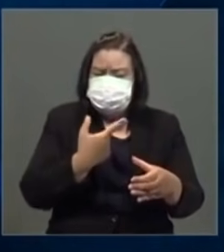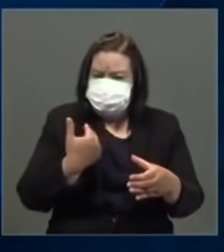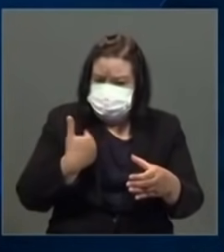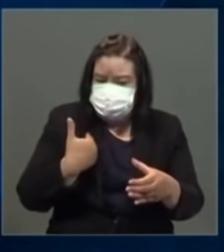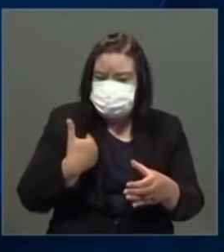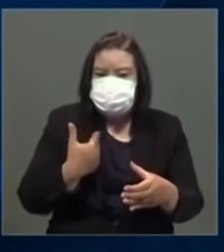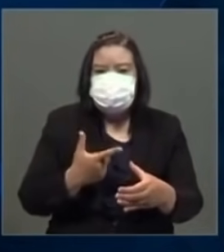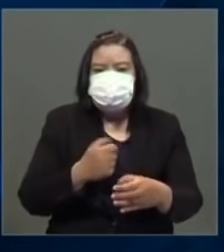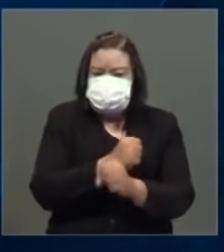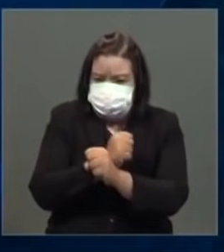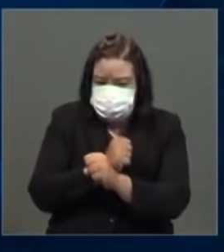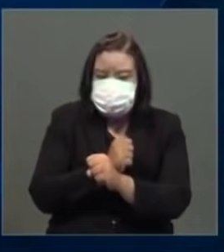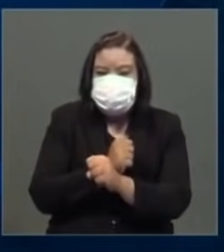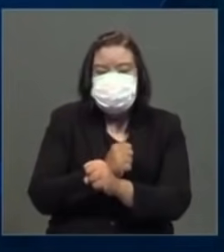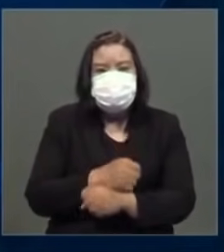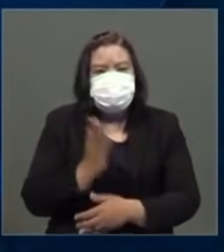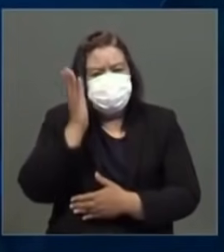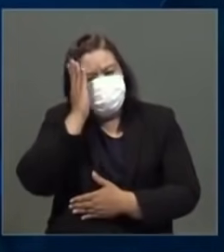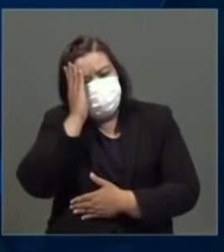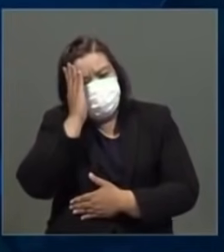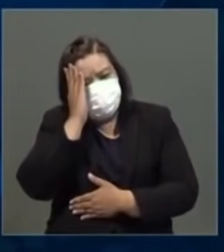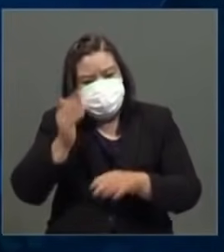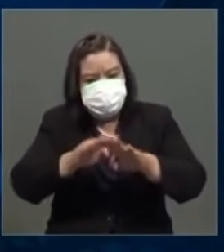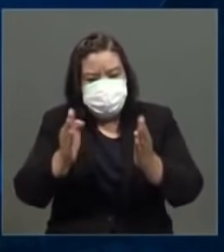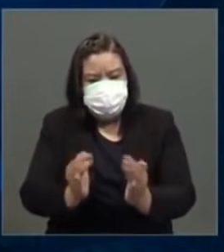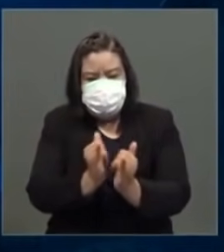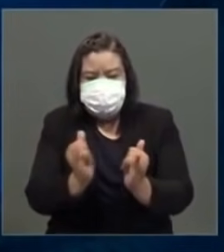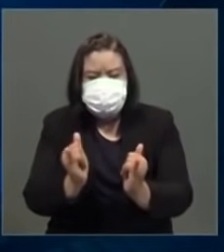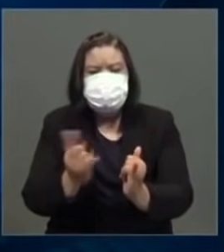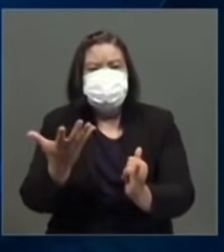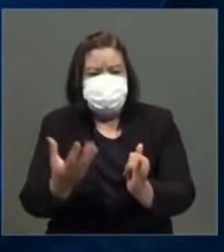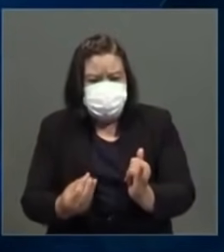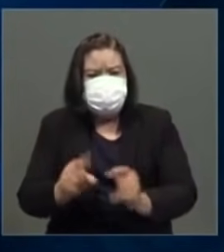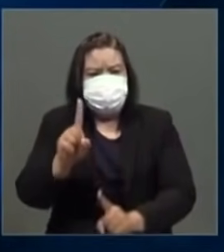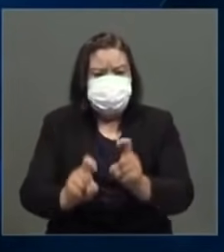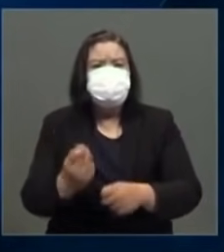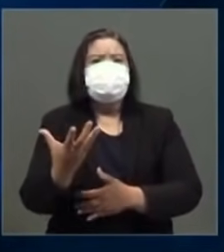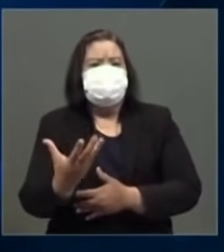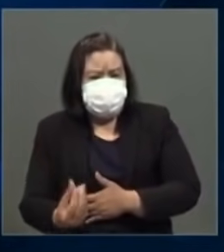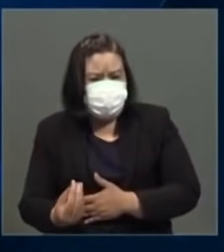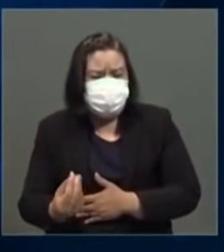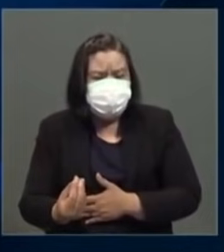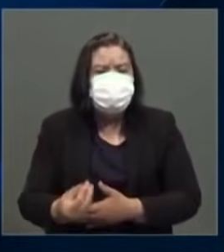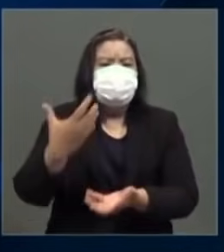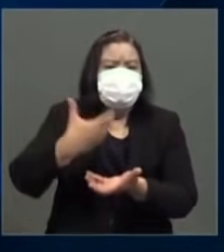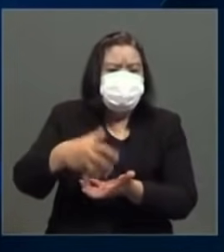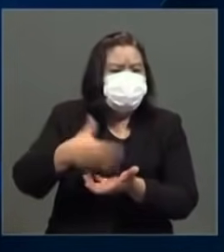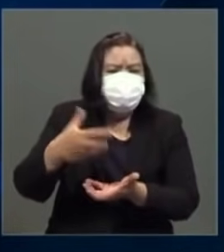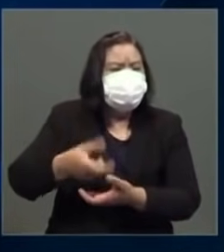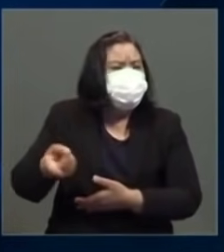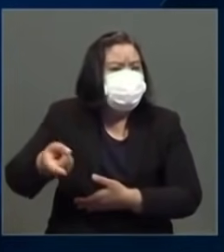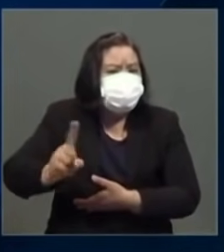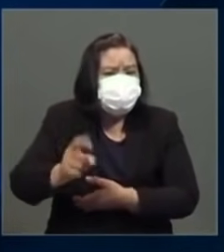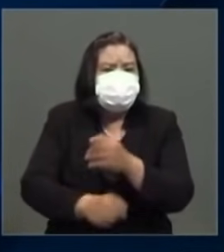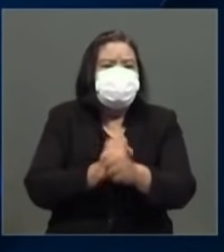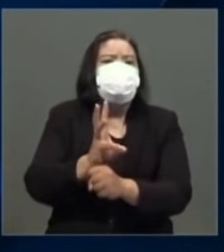ะได้ลดการใช้เตียงลดการป่วยลดการเสียชีวิตซึ่งที่เรารายงานมาตลอดก็คือ60ปีขึ้น